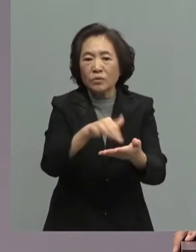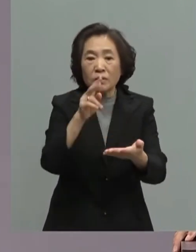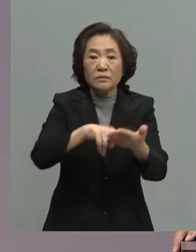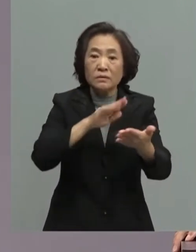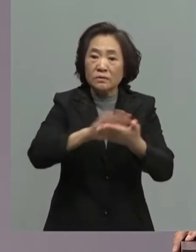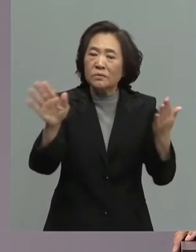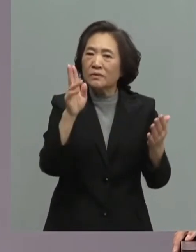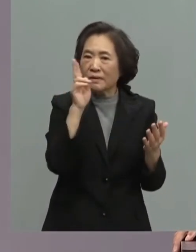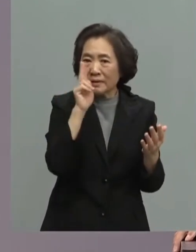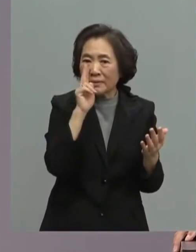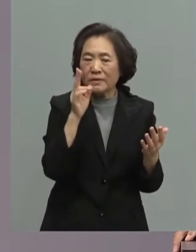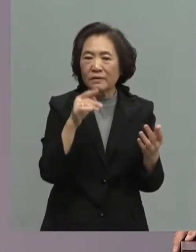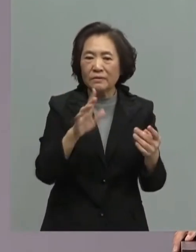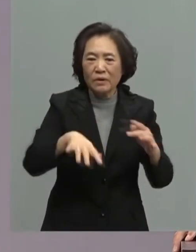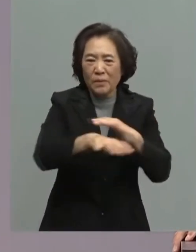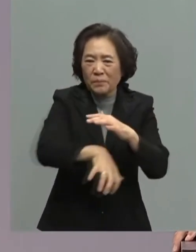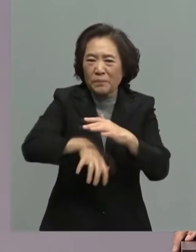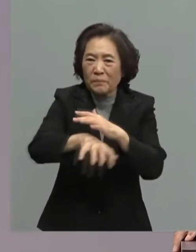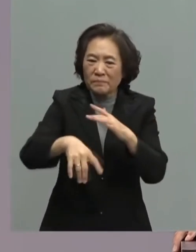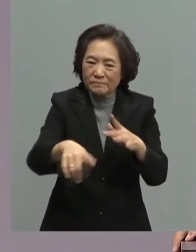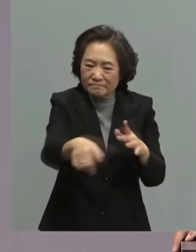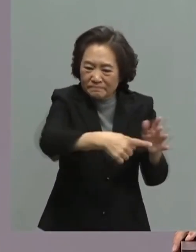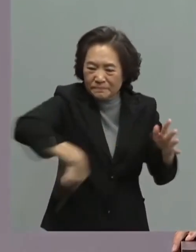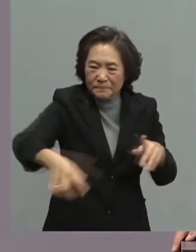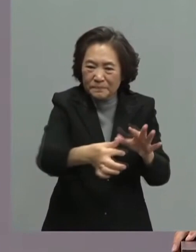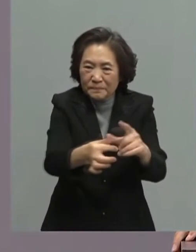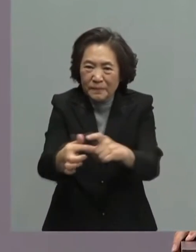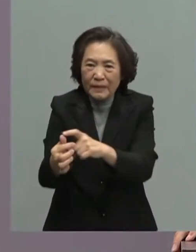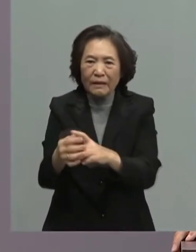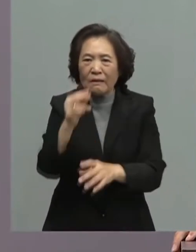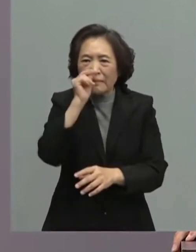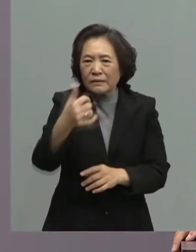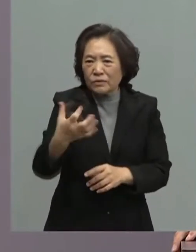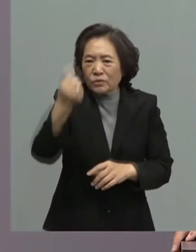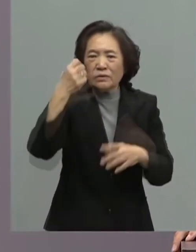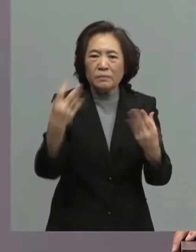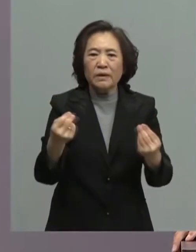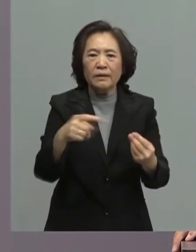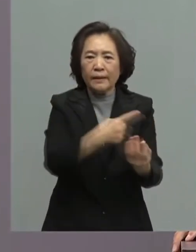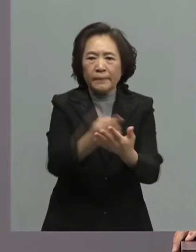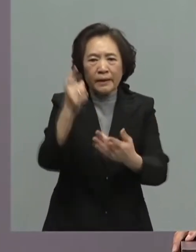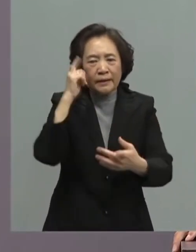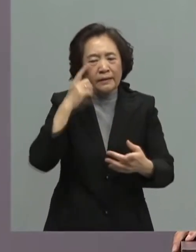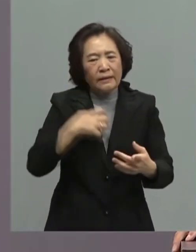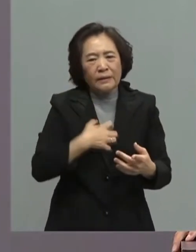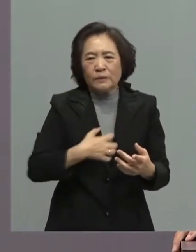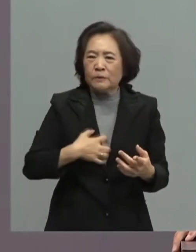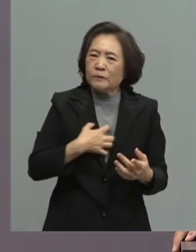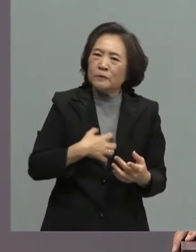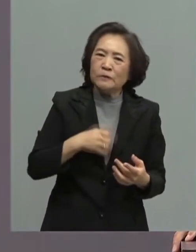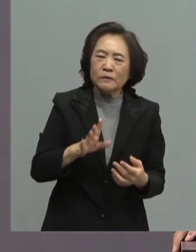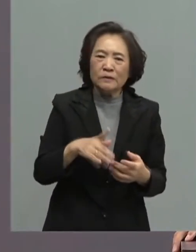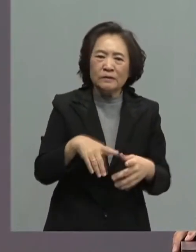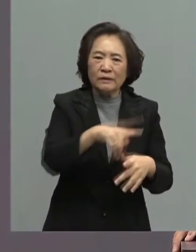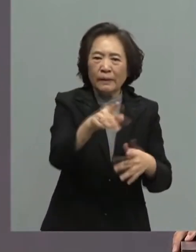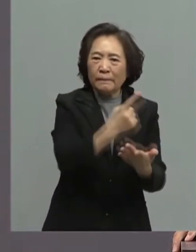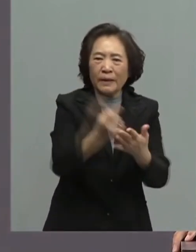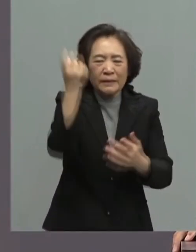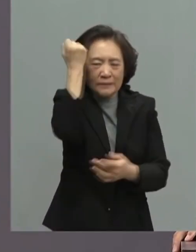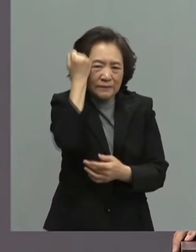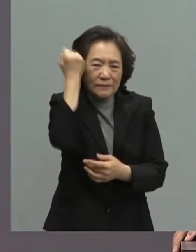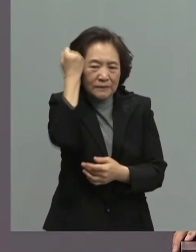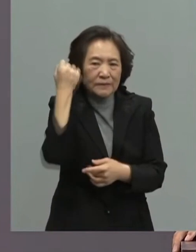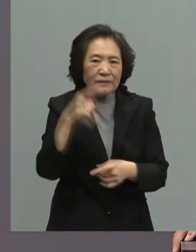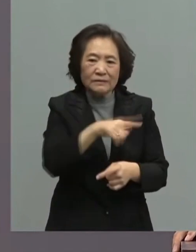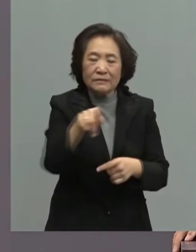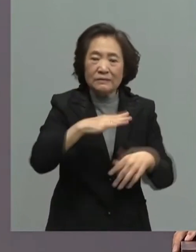决，因为矿区内的每一个房子都没有特权，只有满屋子的辛酸。这些房子都在区域